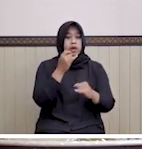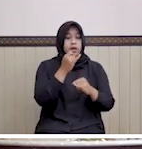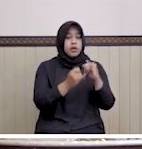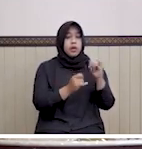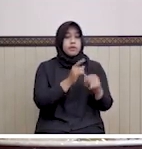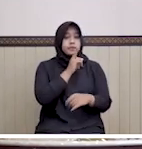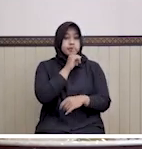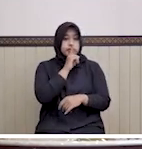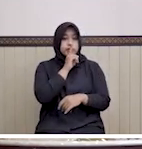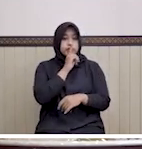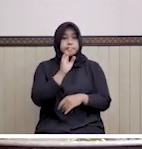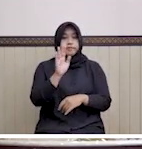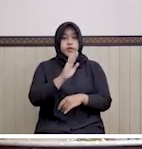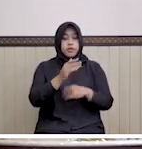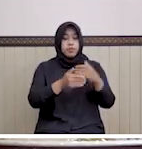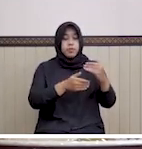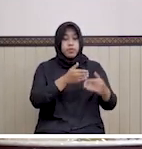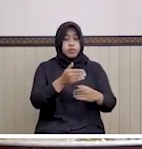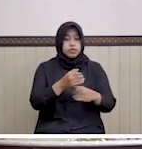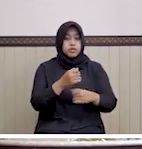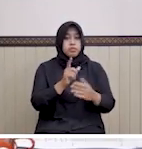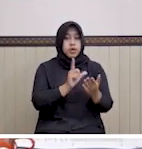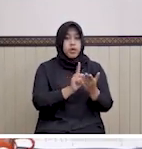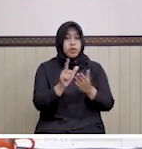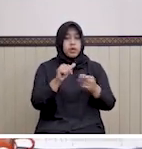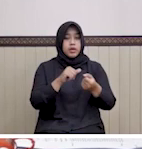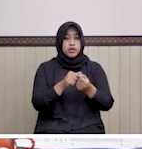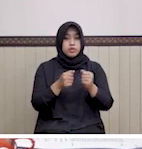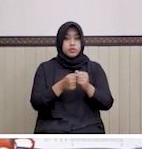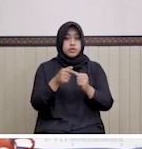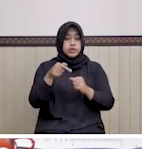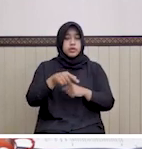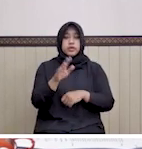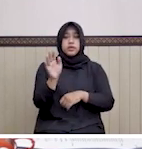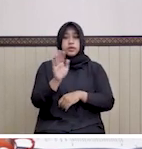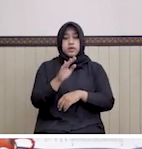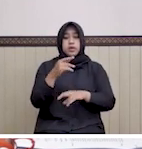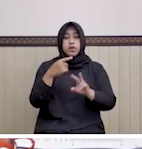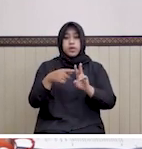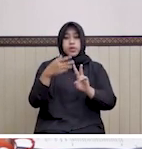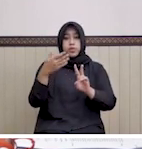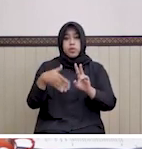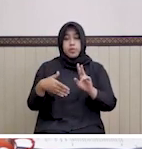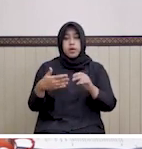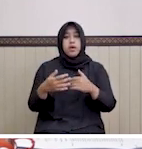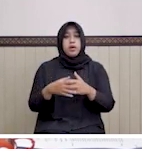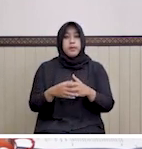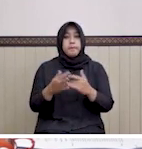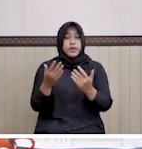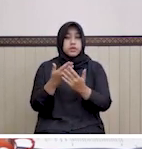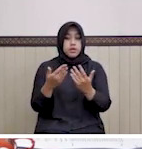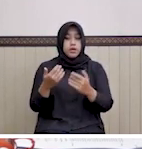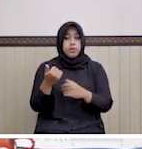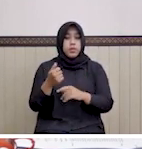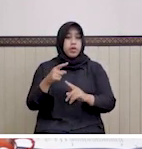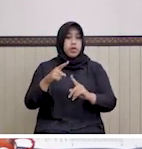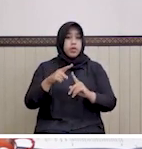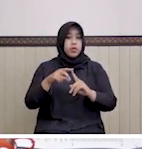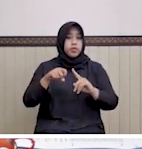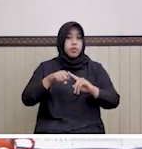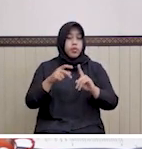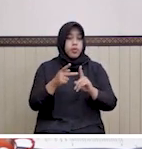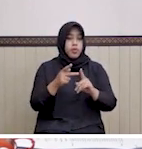tidak memproses atau melaporkan kasus tersebut gitu yang kedua adalah masyarakat baik itu tokoh